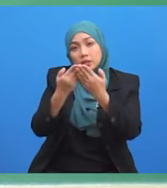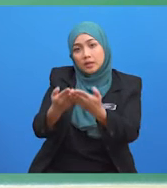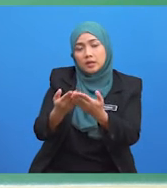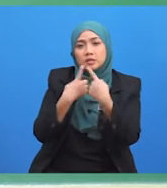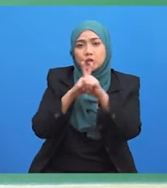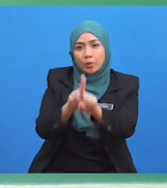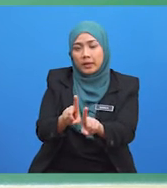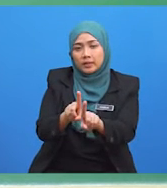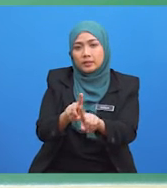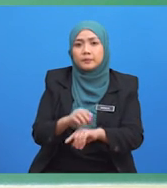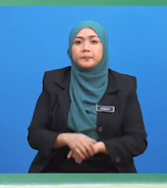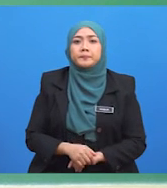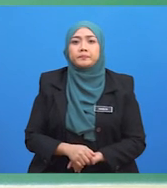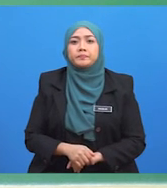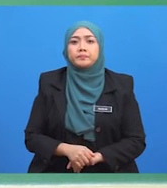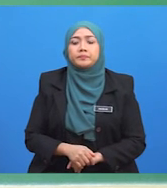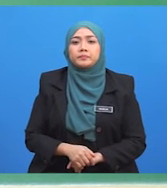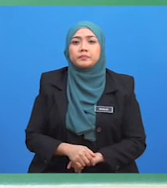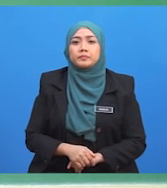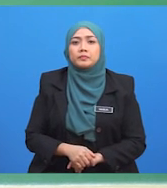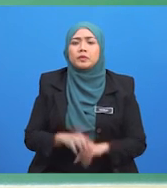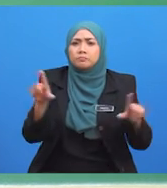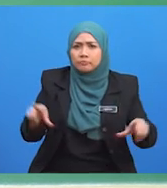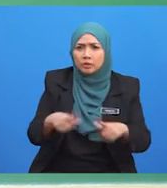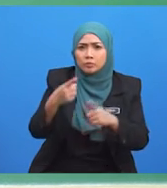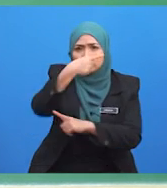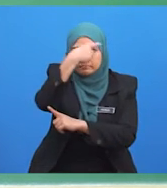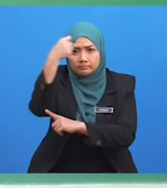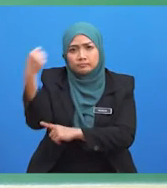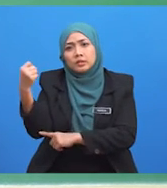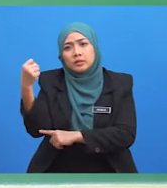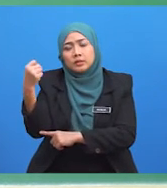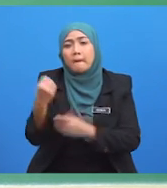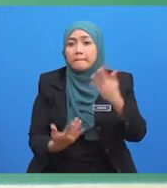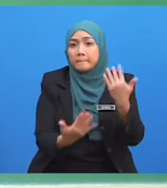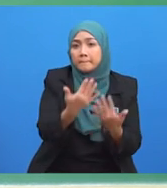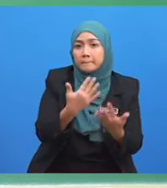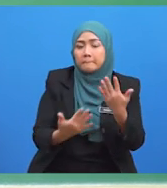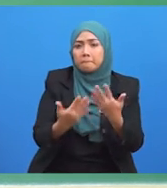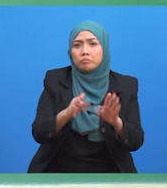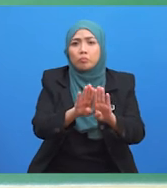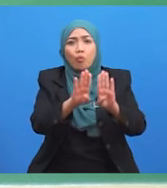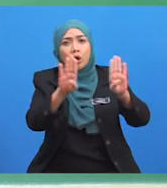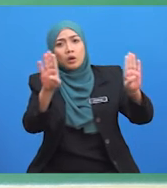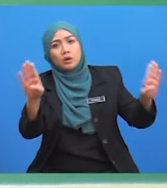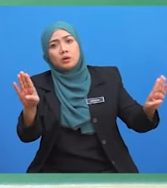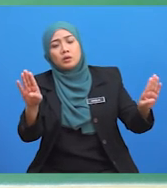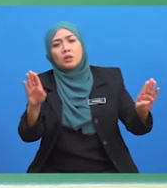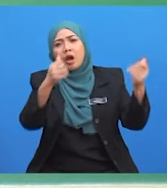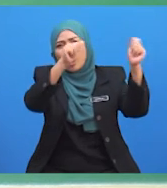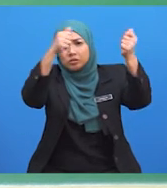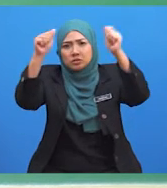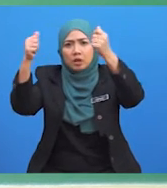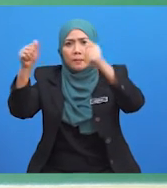jawapannya adalah situasi ini berlaku kerana pembakaran terbuka,